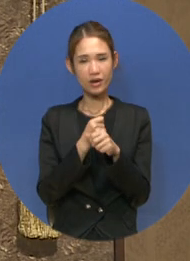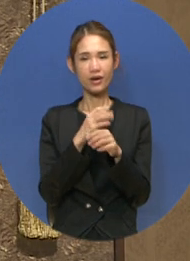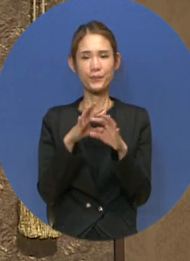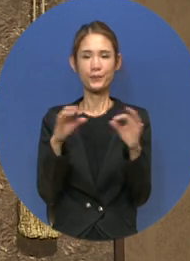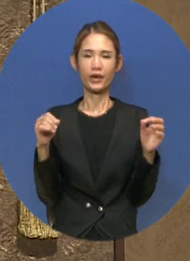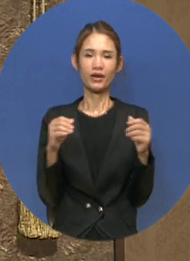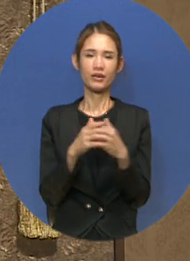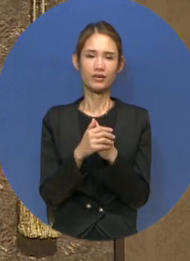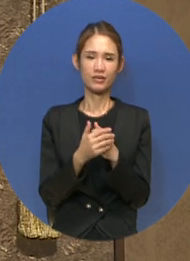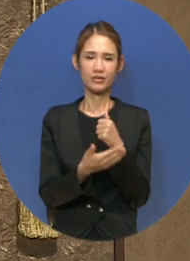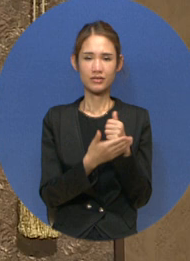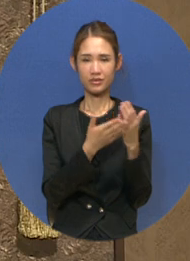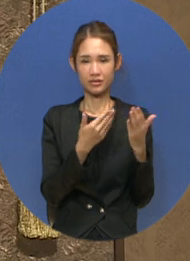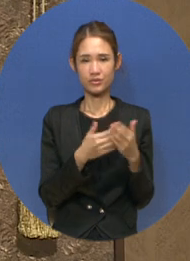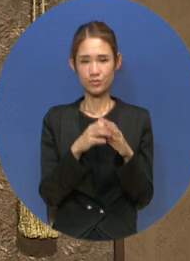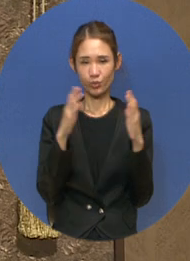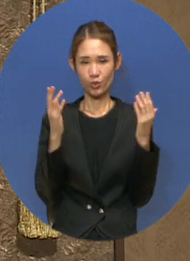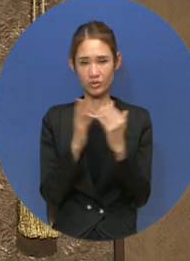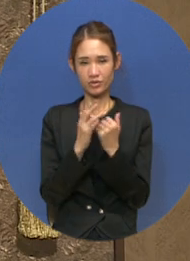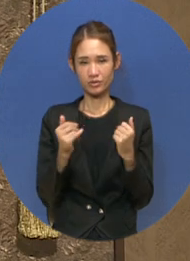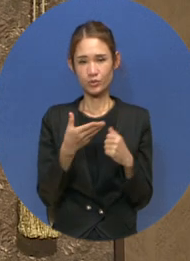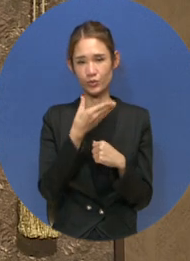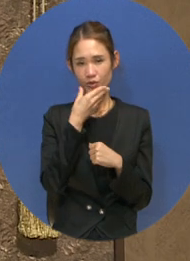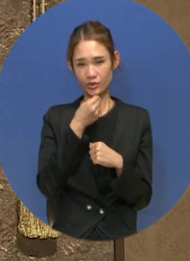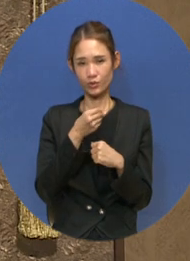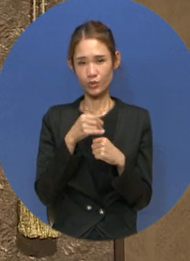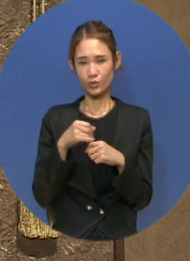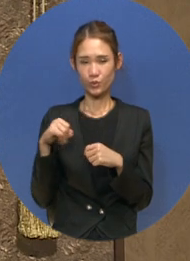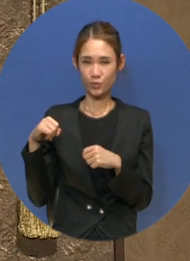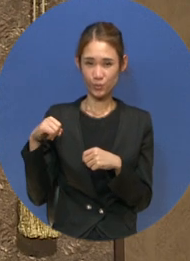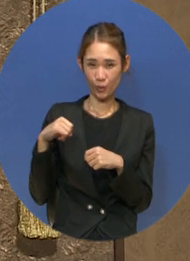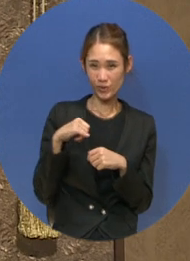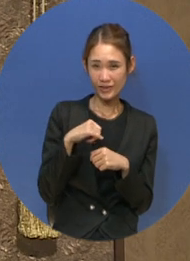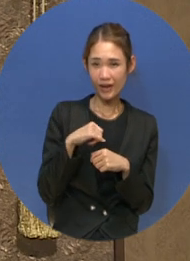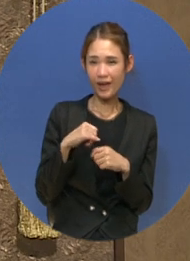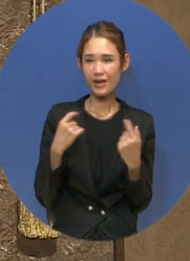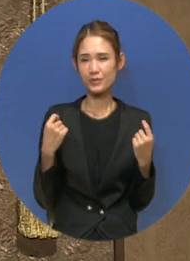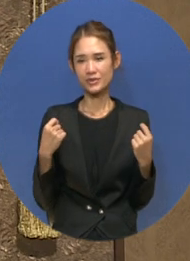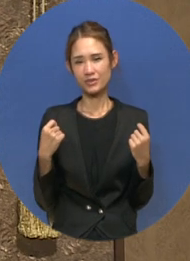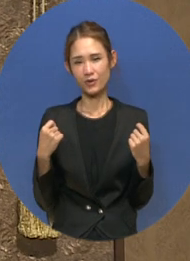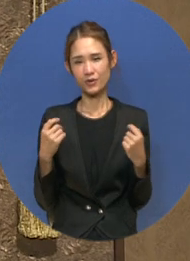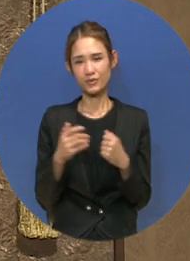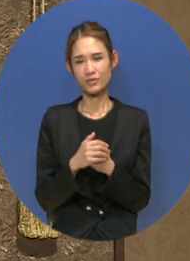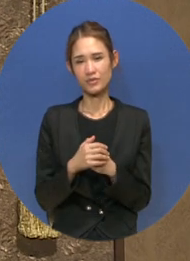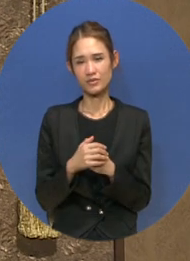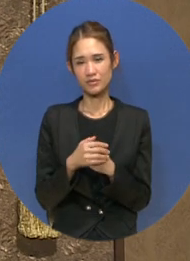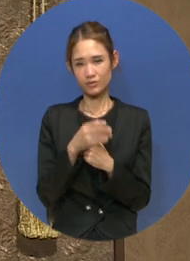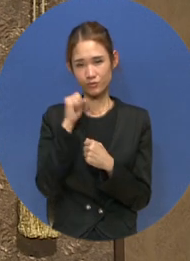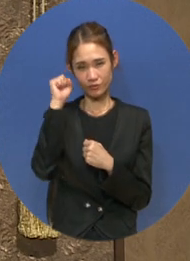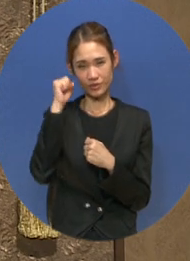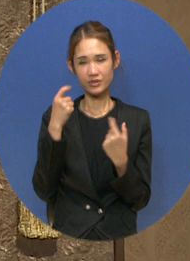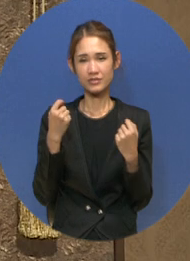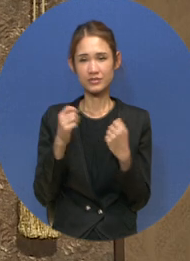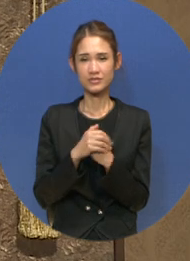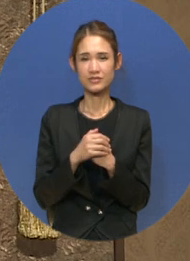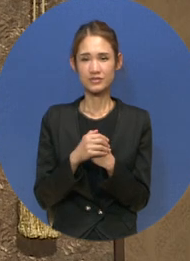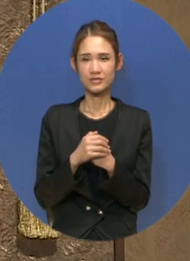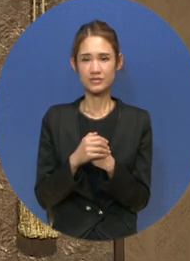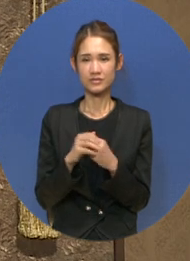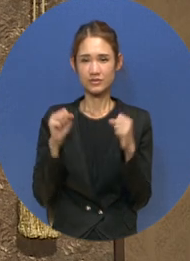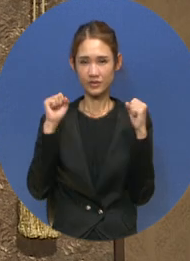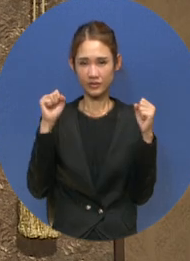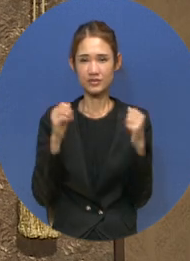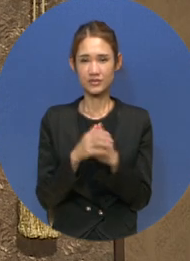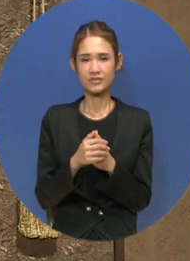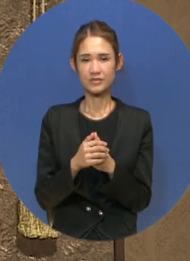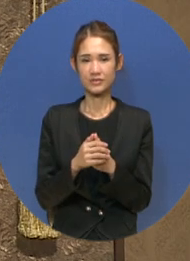우리 선생님께서 말씀하셨듯이 모든 국민들이 네. 복지 개미가 되어서 네. 복지 운동을 하는 그런